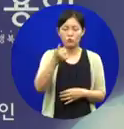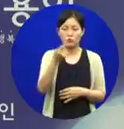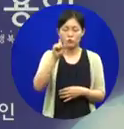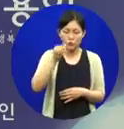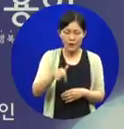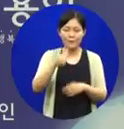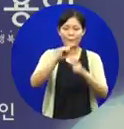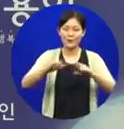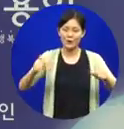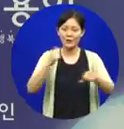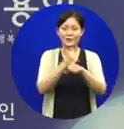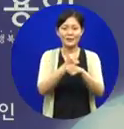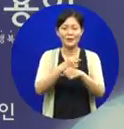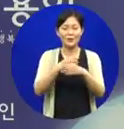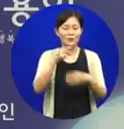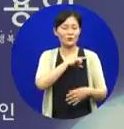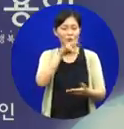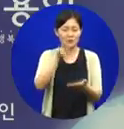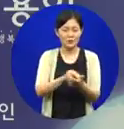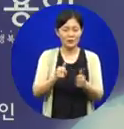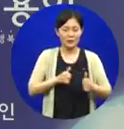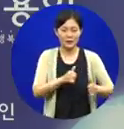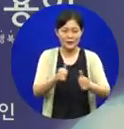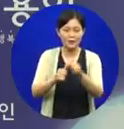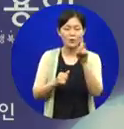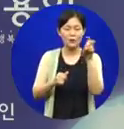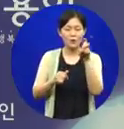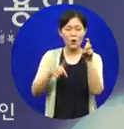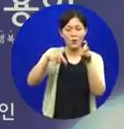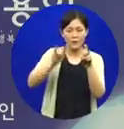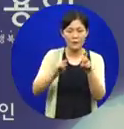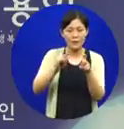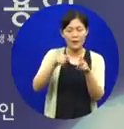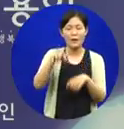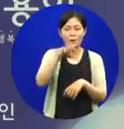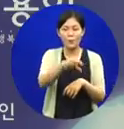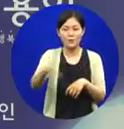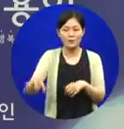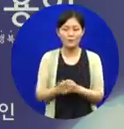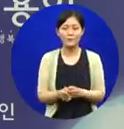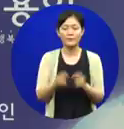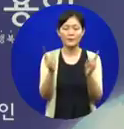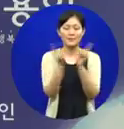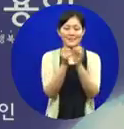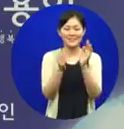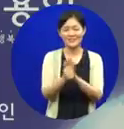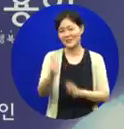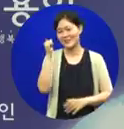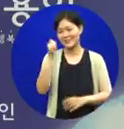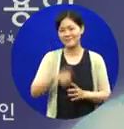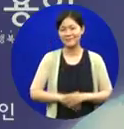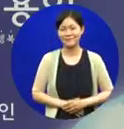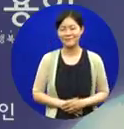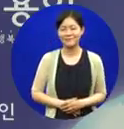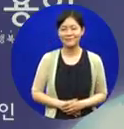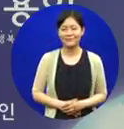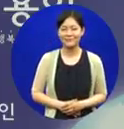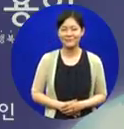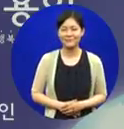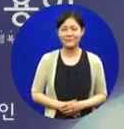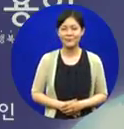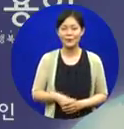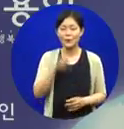유학 테마, 박물관 테마 등 주제에 따라 10개 코스가 있다는데요. 박정선 리포터가 문화유적 답사에 따라